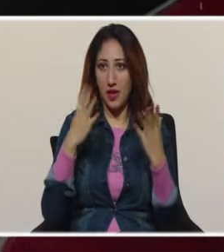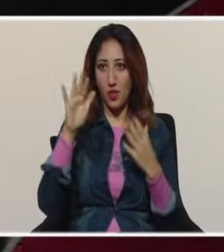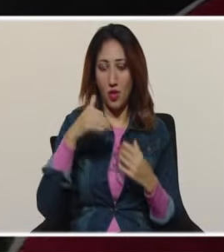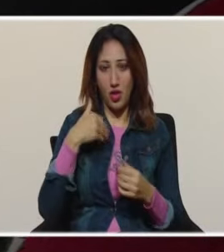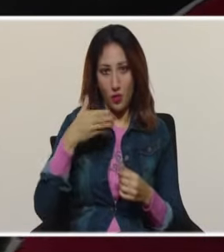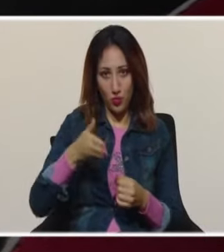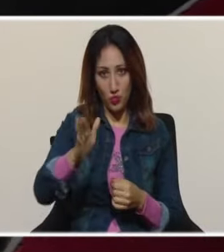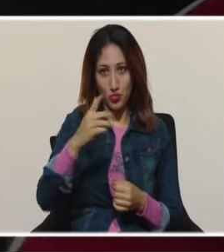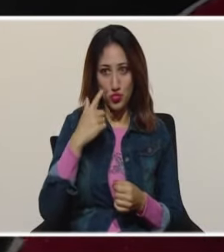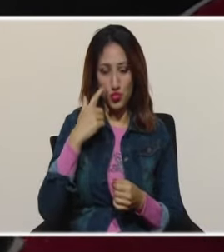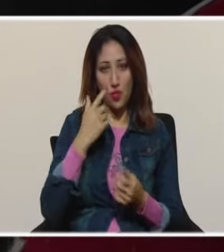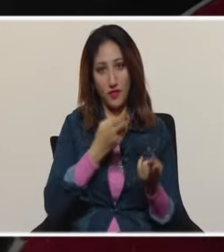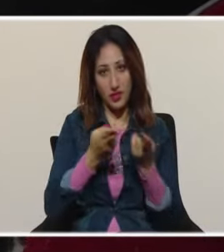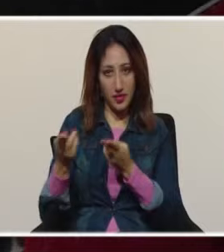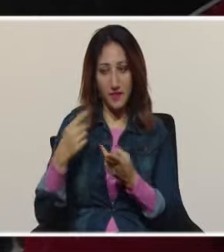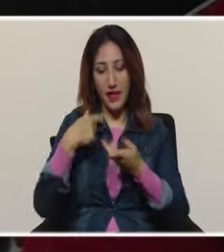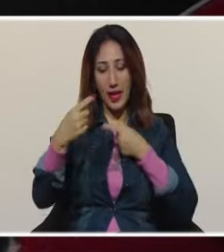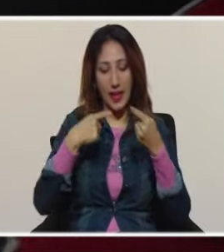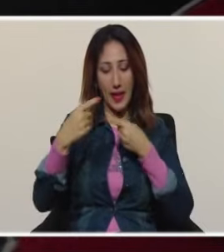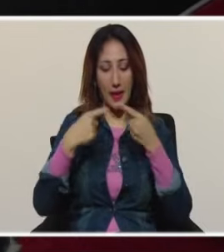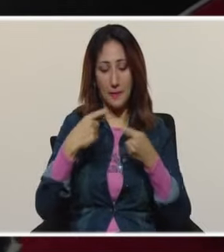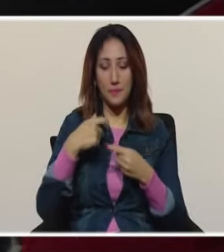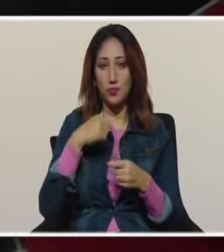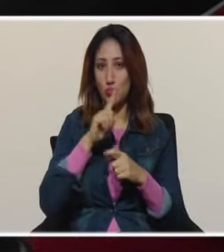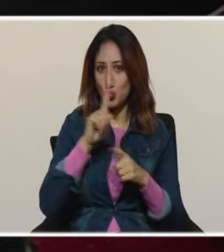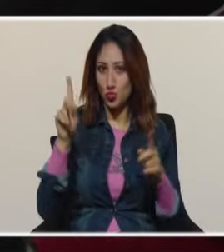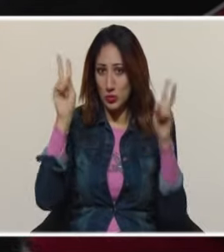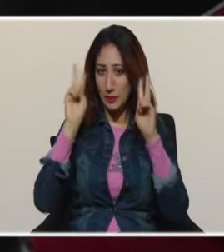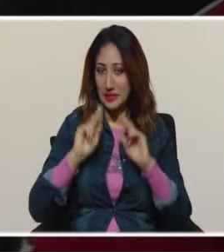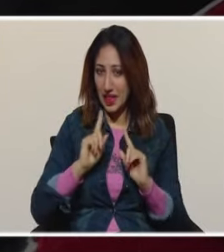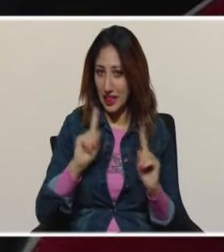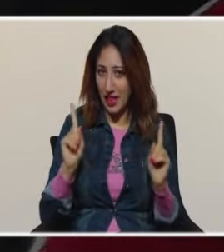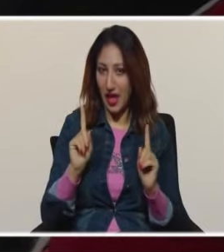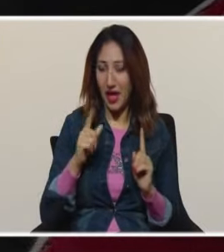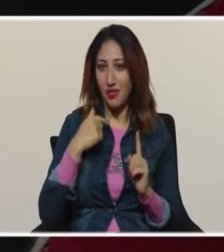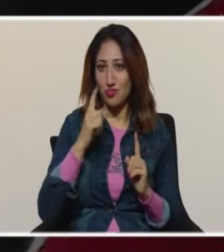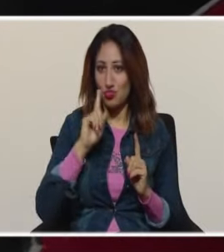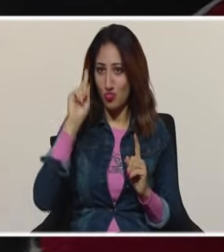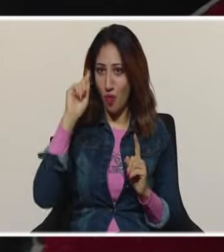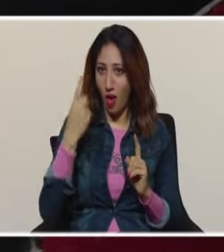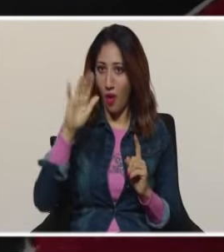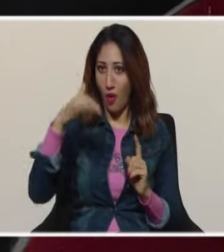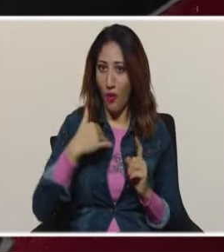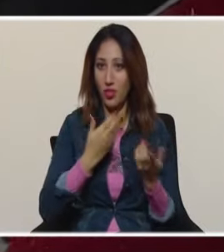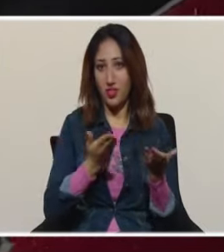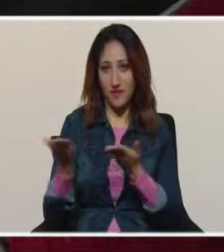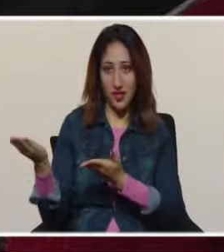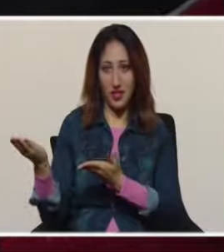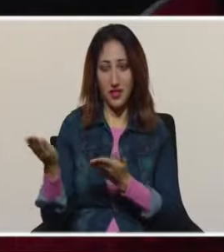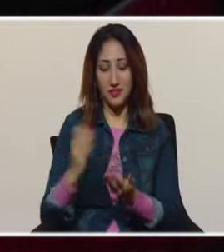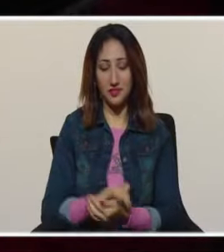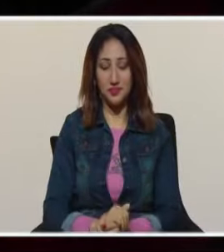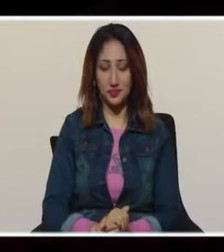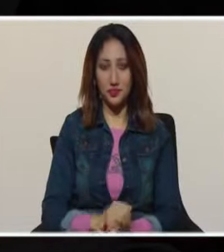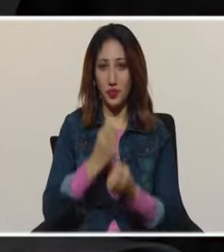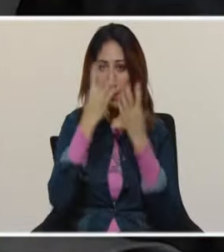نخش بقى نتضيف عندك كده وبعد كده هنقول لك على حاجة. مصدقة؟ لا والله مش مصدقة نفسي والله. طب اتفضلي اتفضلي